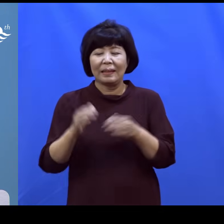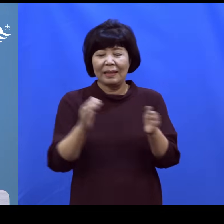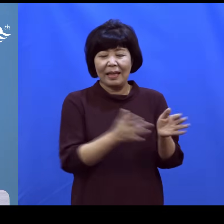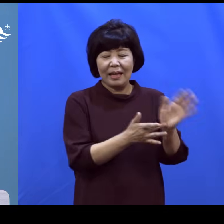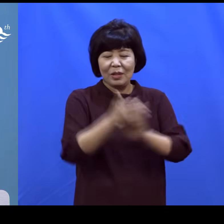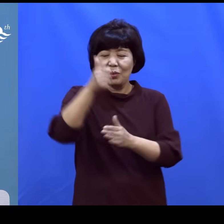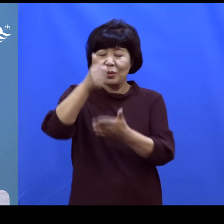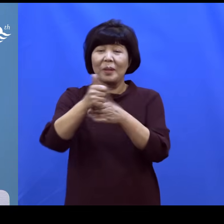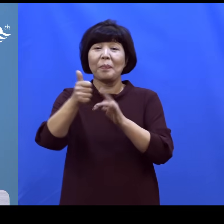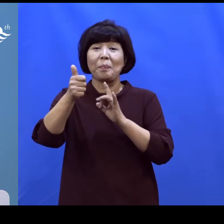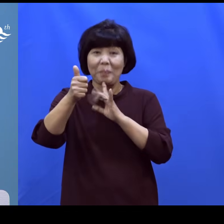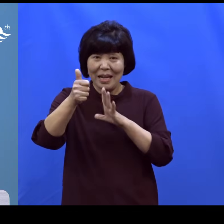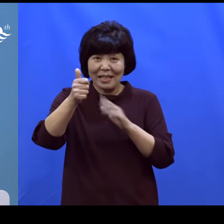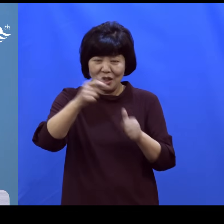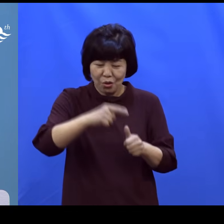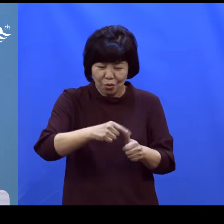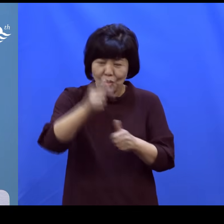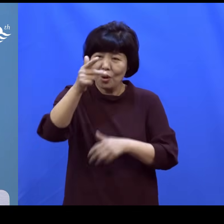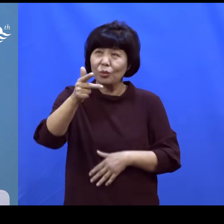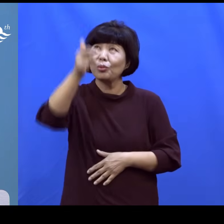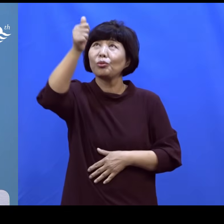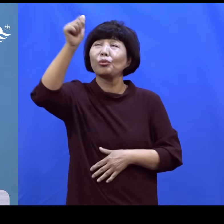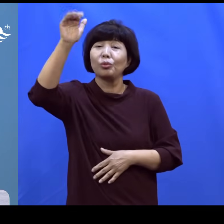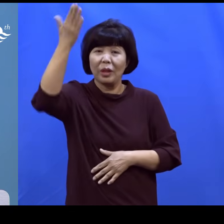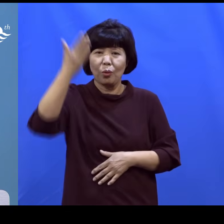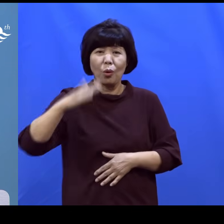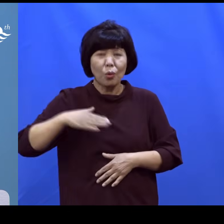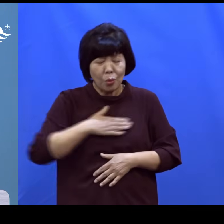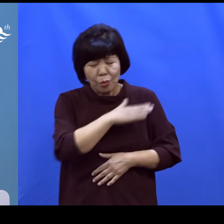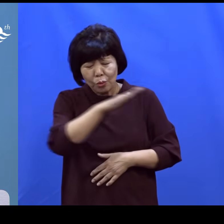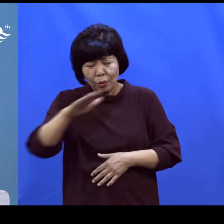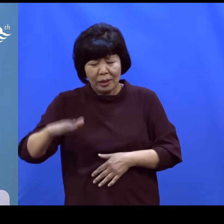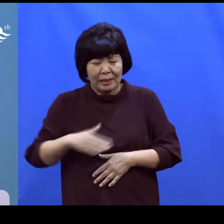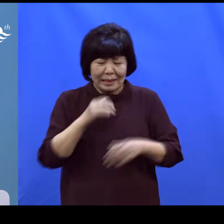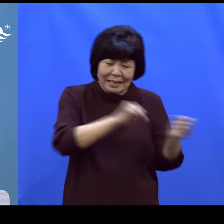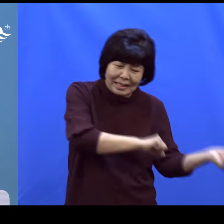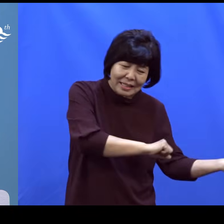우리의 구원이시고 그분만이 우리를 살려내실 분이시기 때문에.